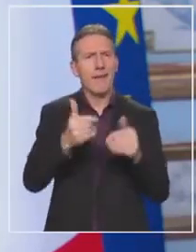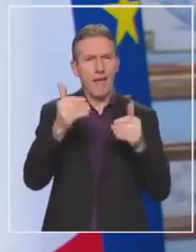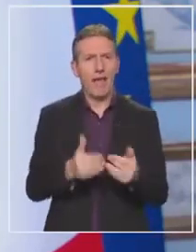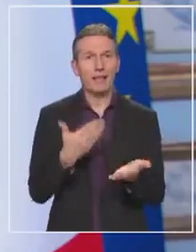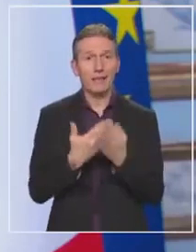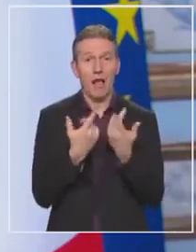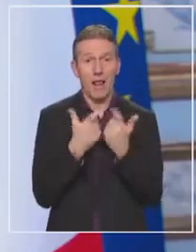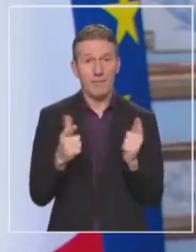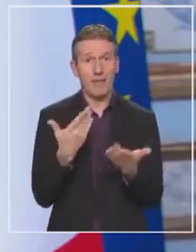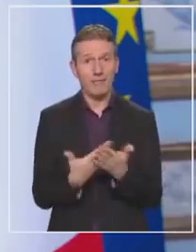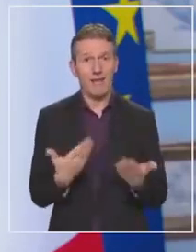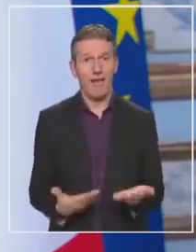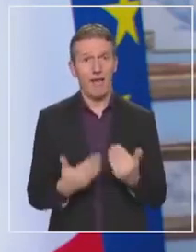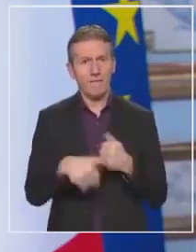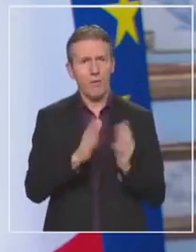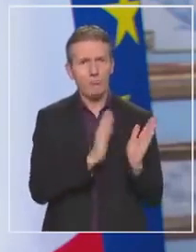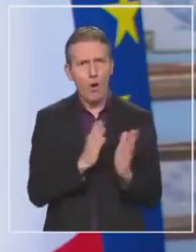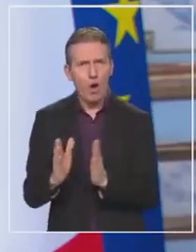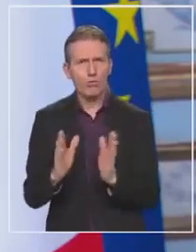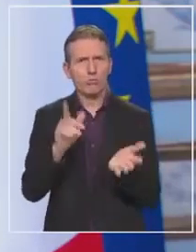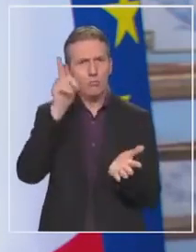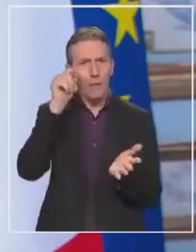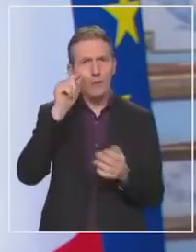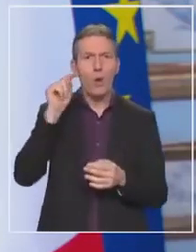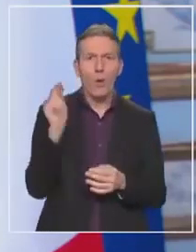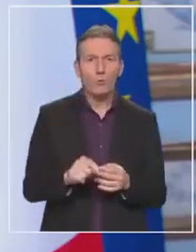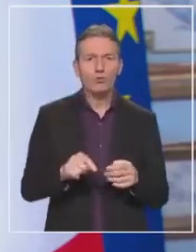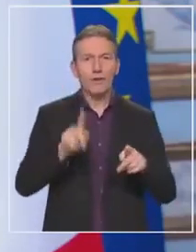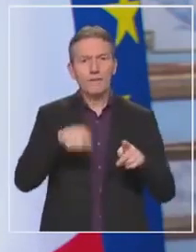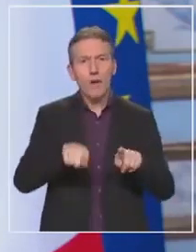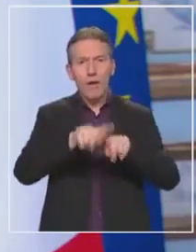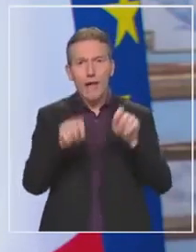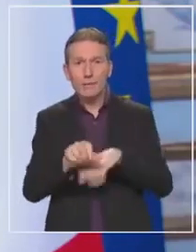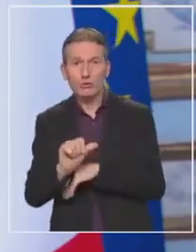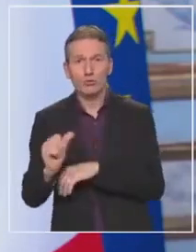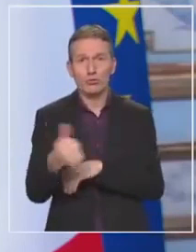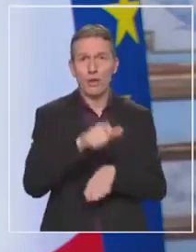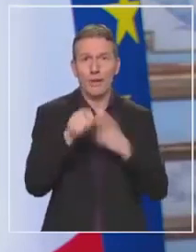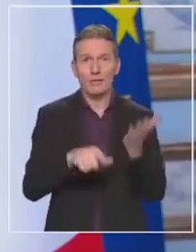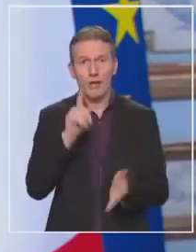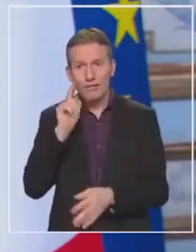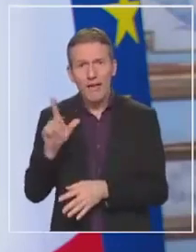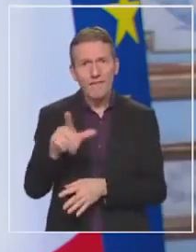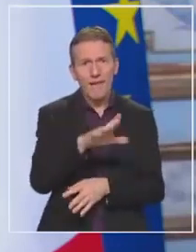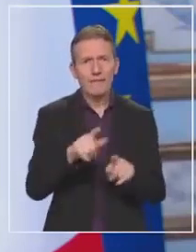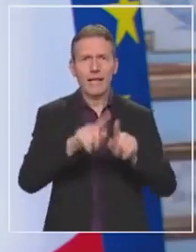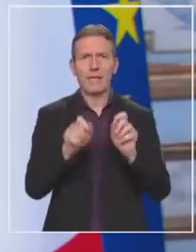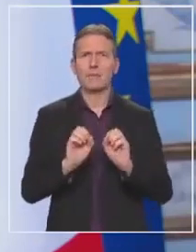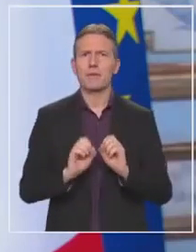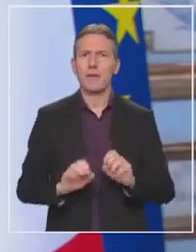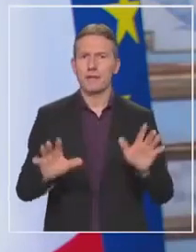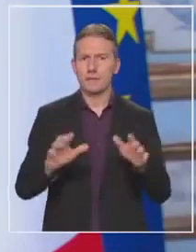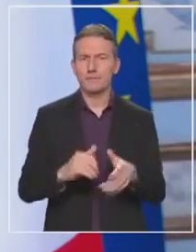elle requiert un ordre républicain elle exige le respect de chacun et de toutes les opinions